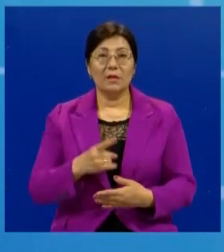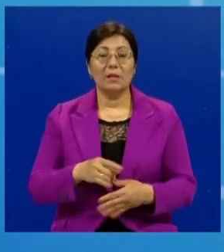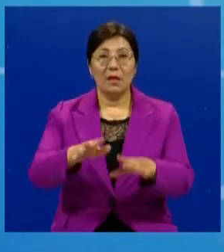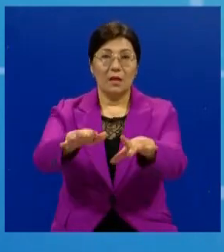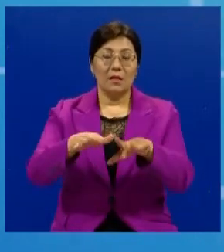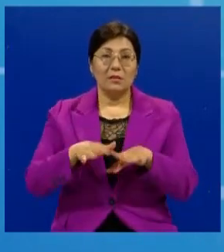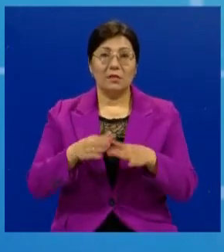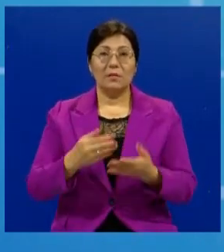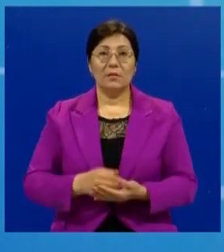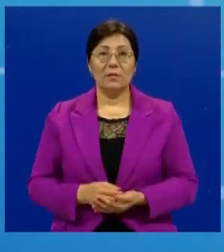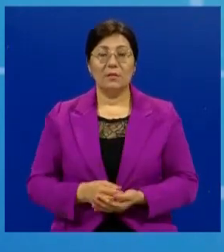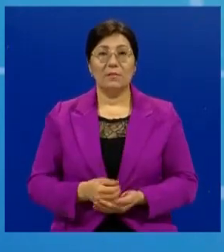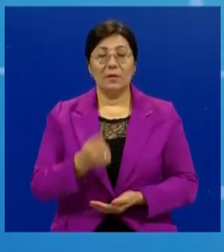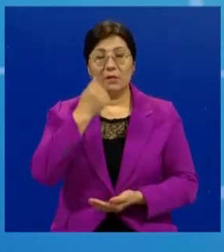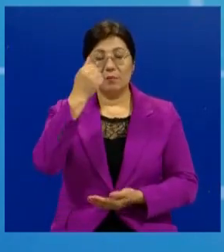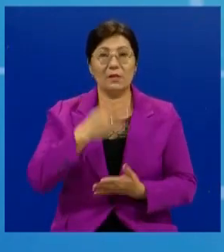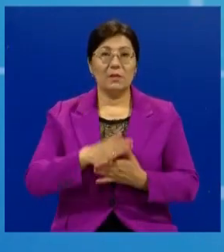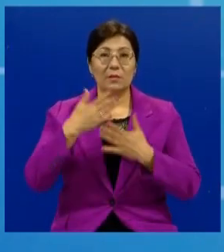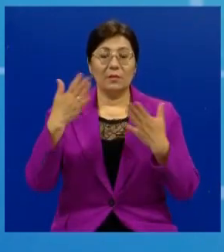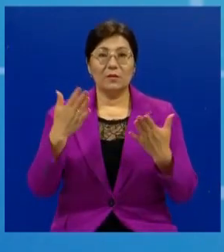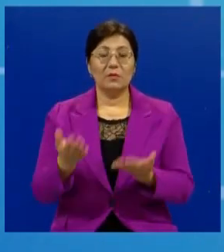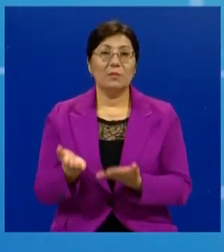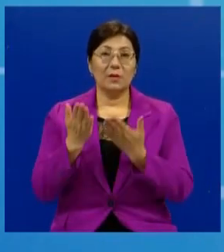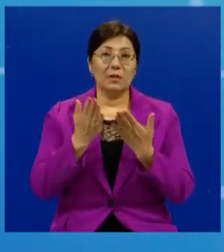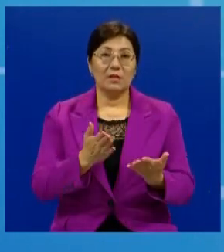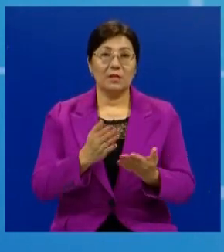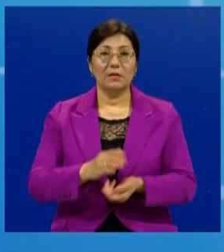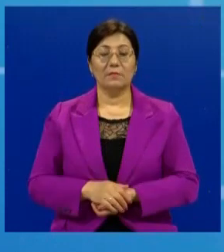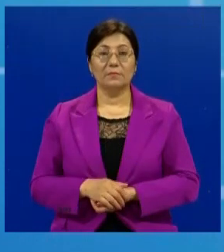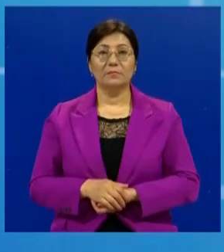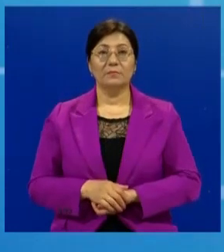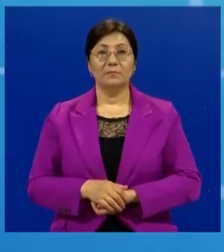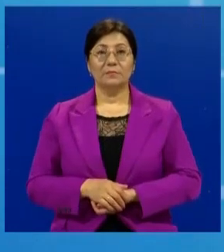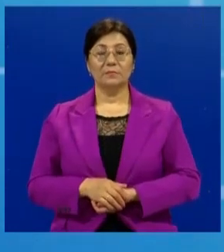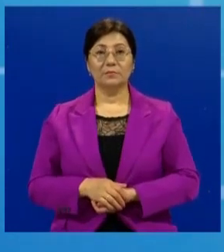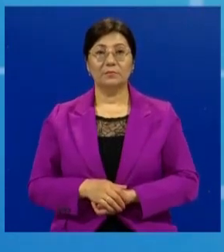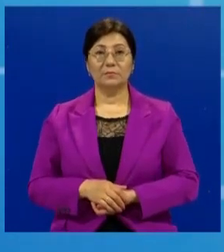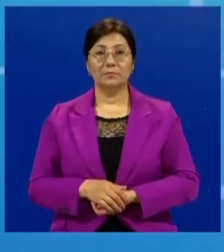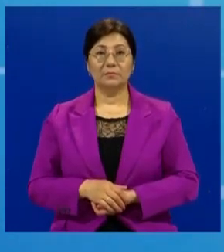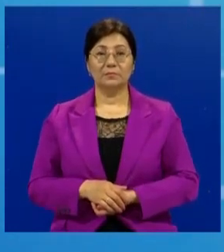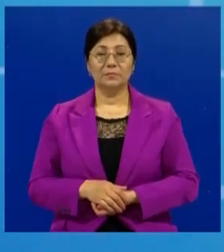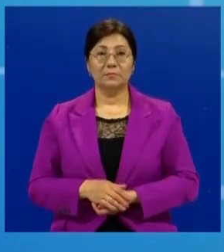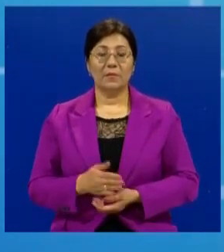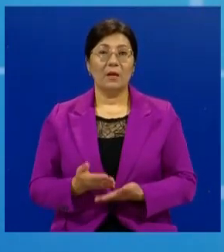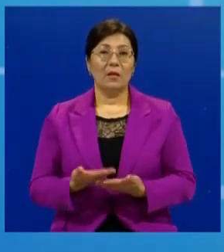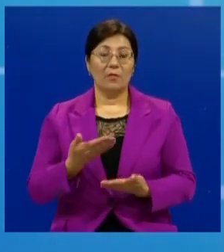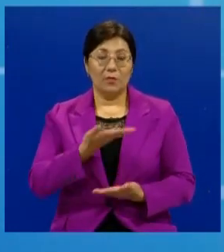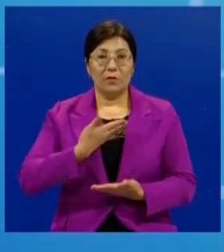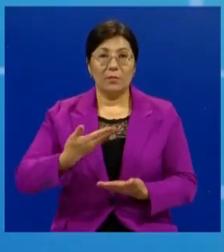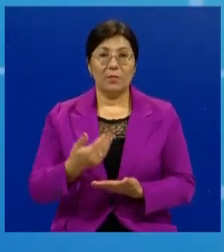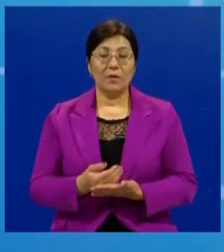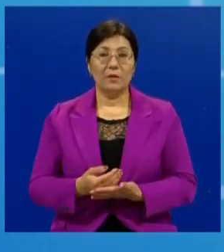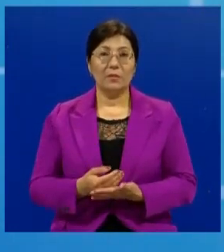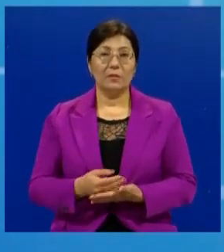зрители. Спасибо большое за комплимент. И вот мы как раз